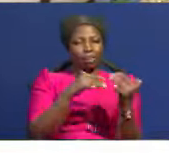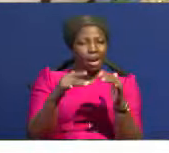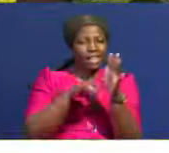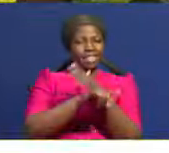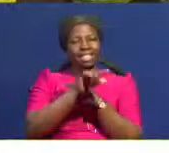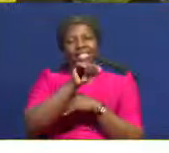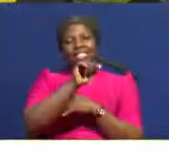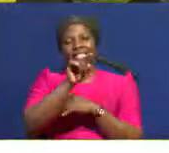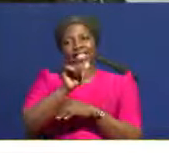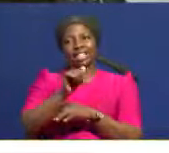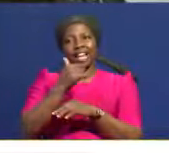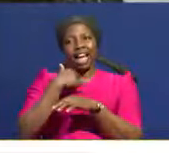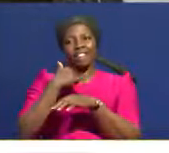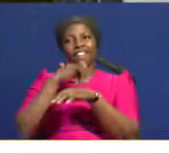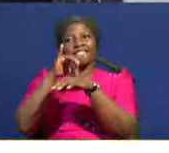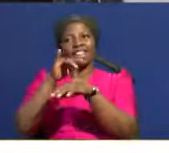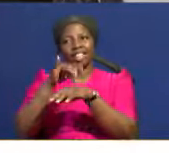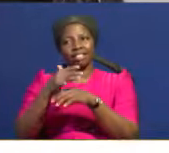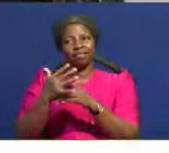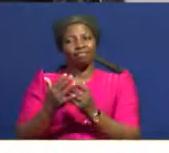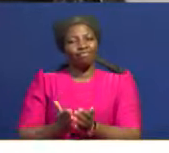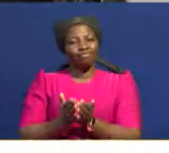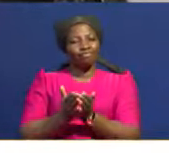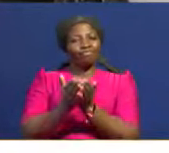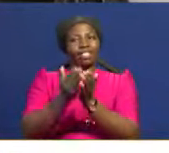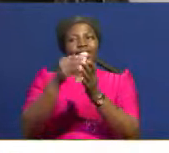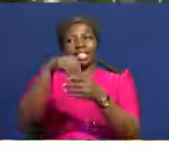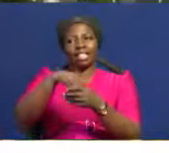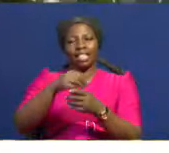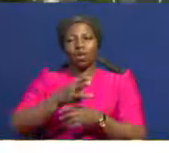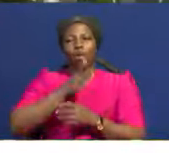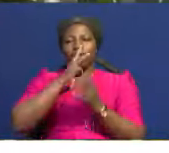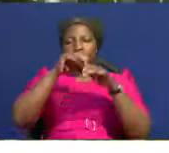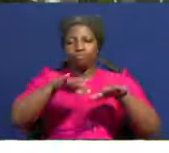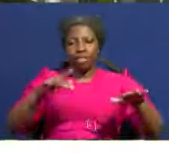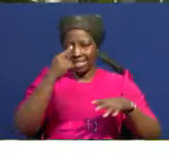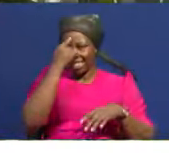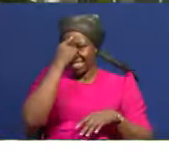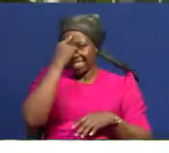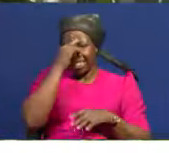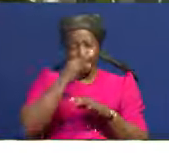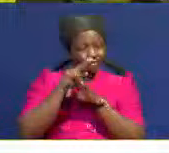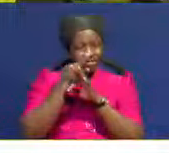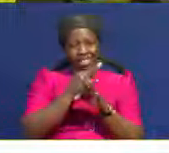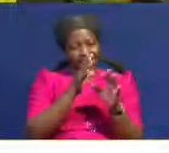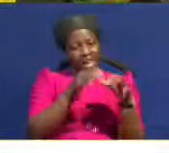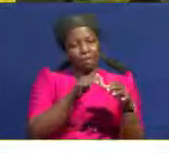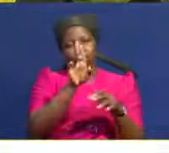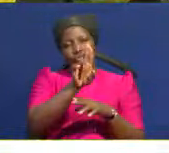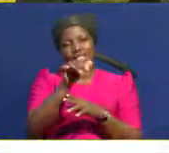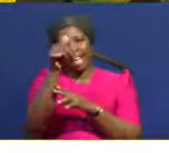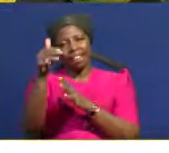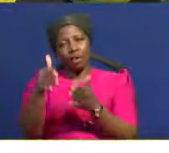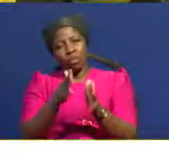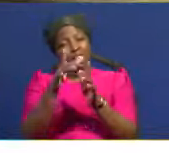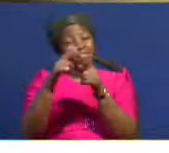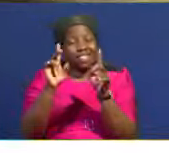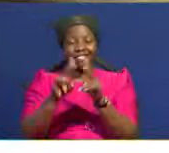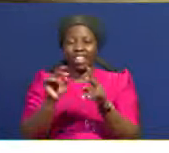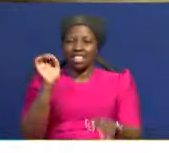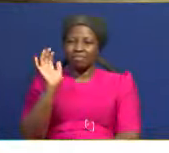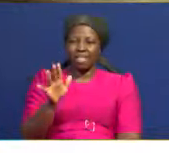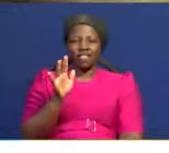za baharini katika bahari ya Shamu yanayotekelezwa na maharamia na kulazimisha kampuni kutumia njia mbadala lakini za gharama za